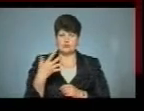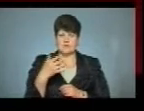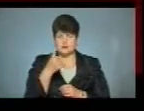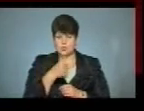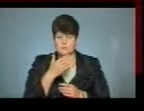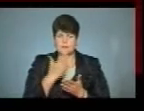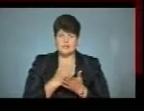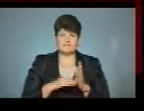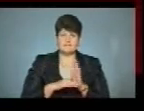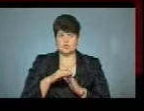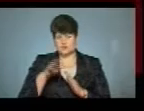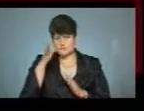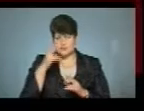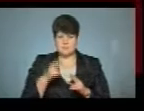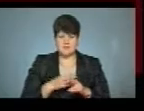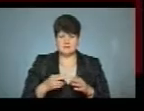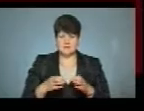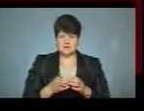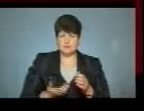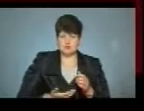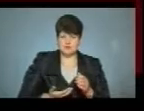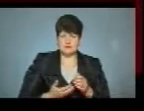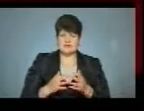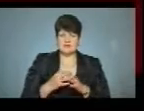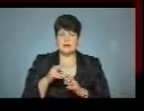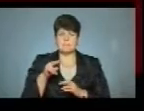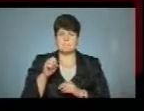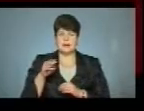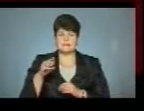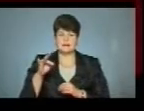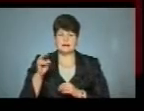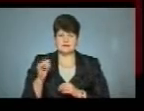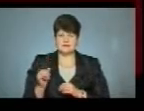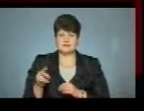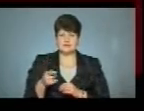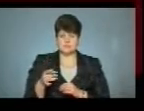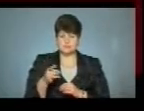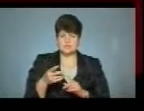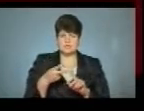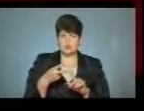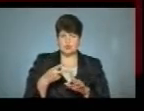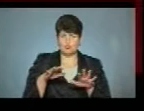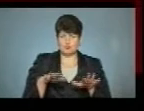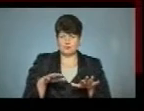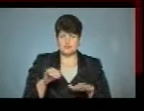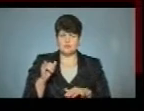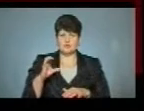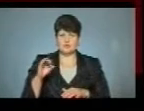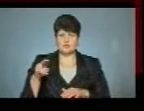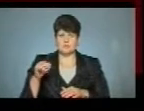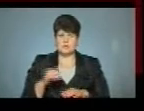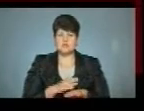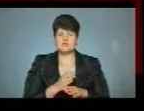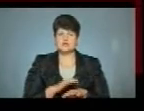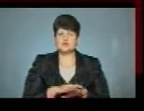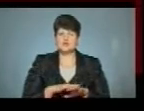років, має вищу освіту, безпартійний, проживає у селі Петриків Тернопільського району. На другому місці у цьому окрузі Ігор Сопель від «Слуги